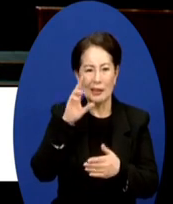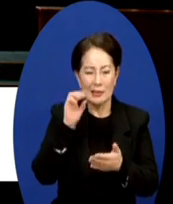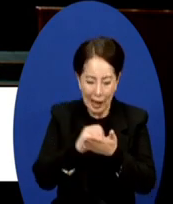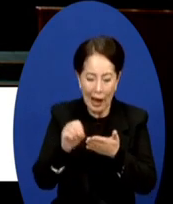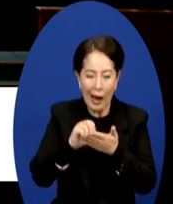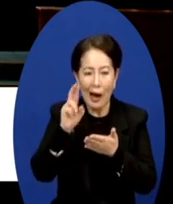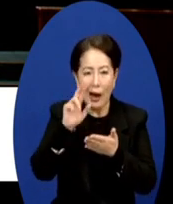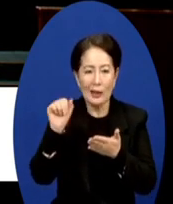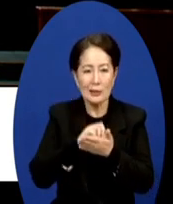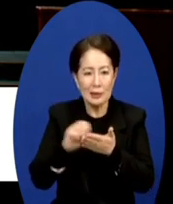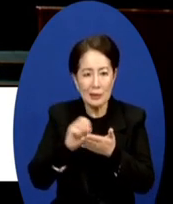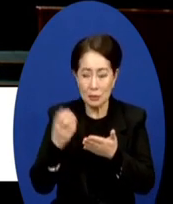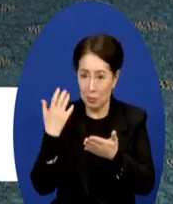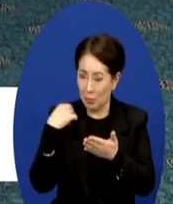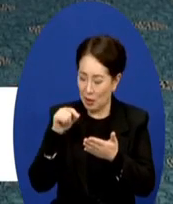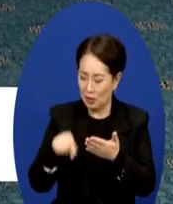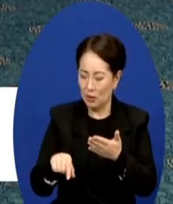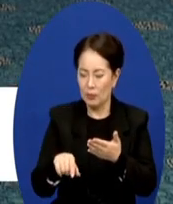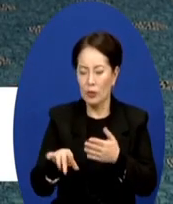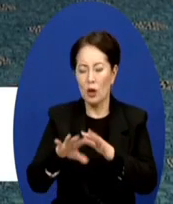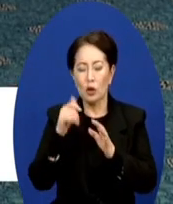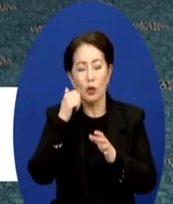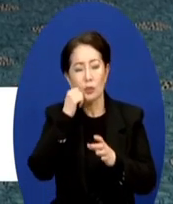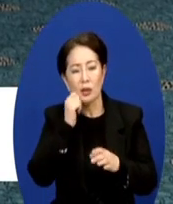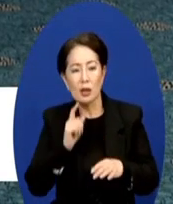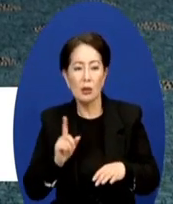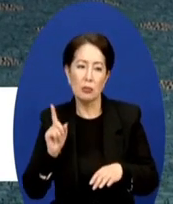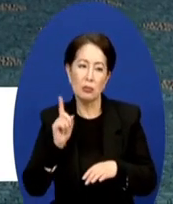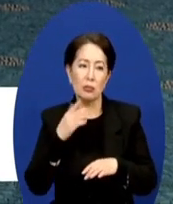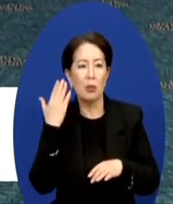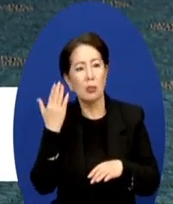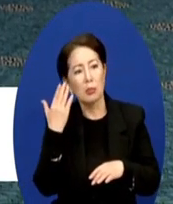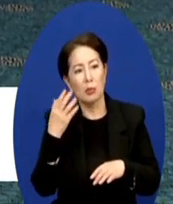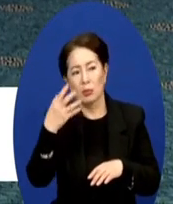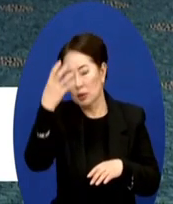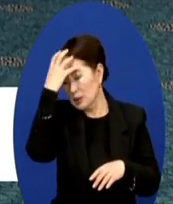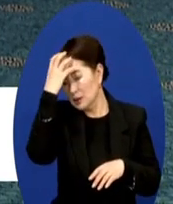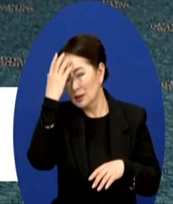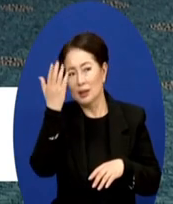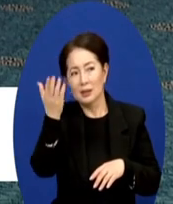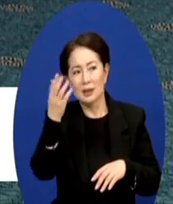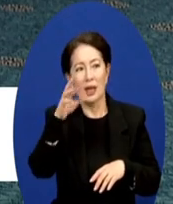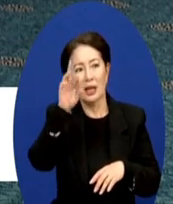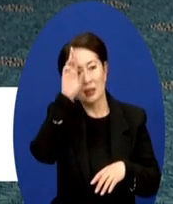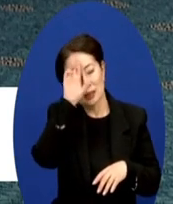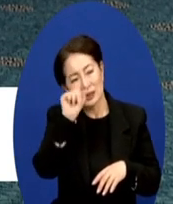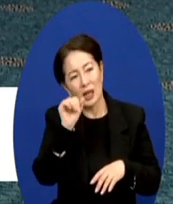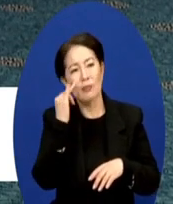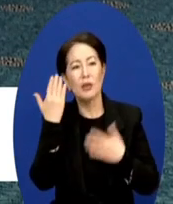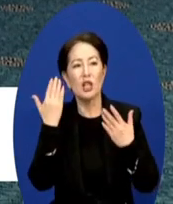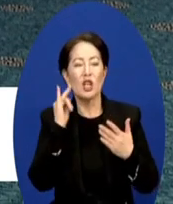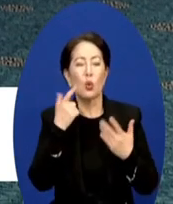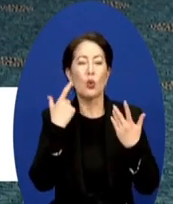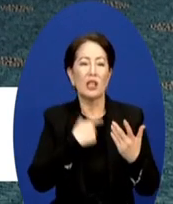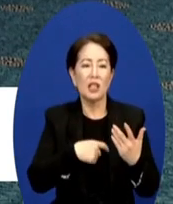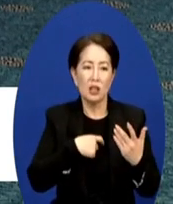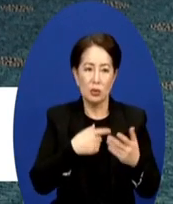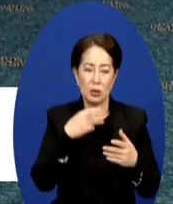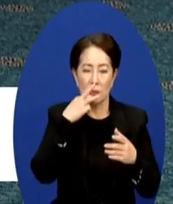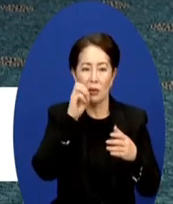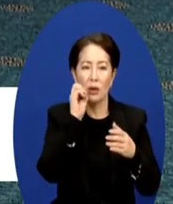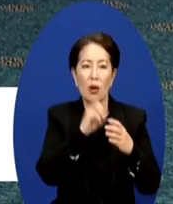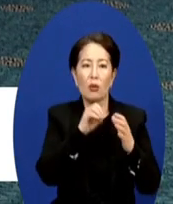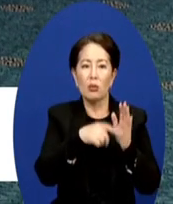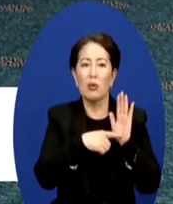байсан бол одоо үед одоо шууд өөрийн биеэр засгийн газар болон яамд улсын их хурлын гишүүдтэй ингээд хөрвүүлж байгаа